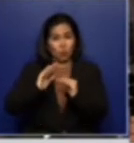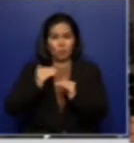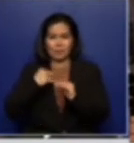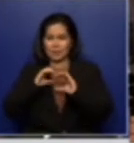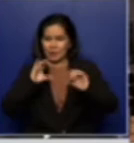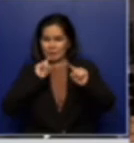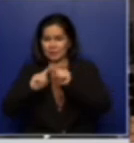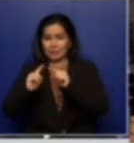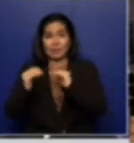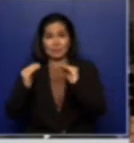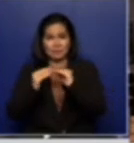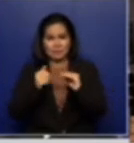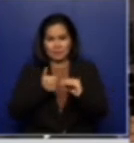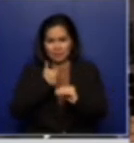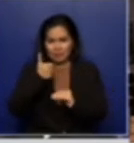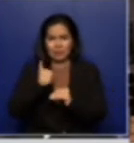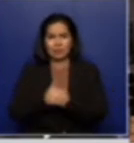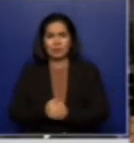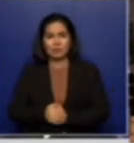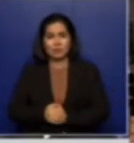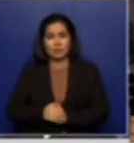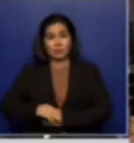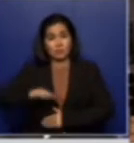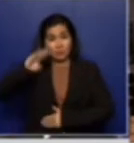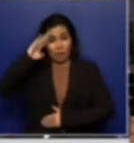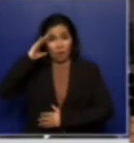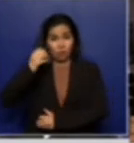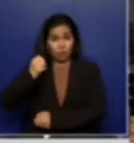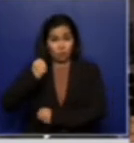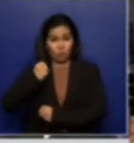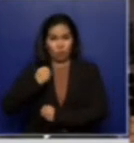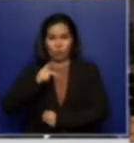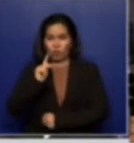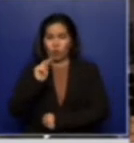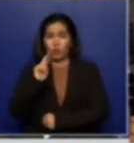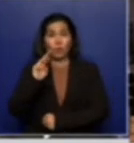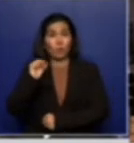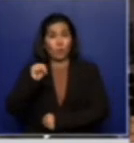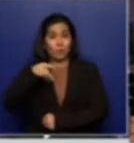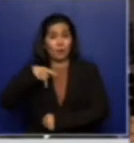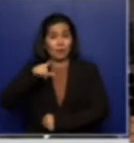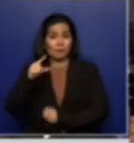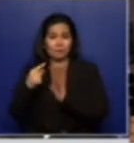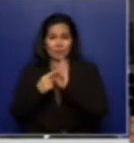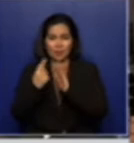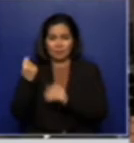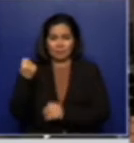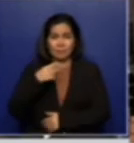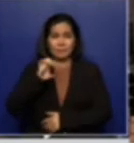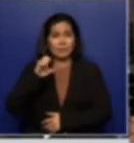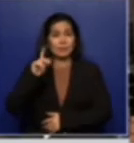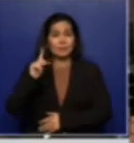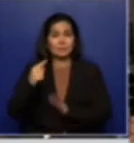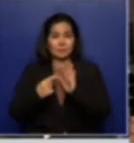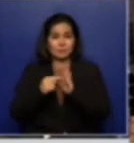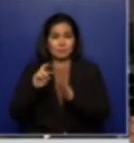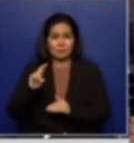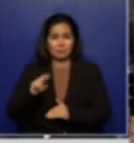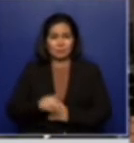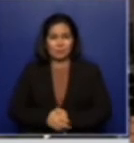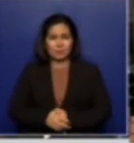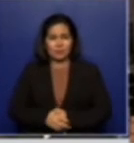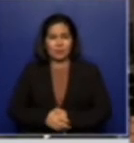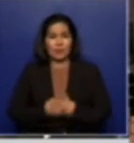โดยกรมพลาธิการทหารบกบนพื้นที่ราชพัสดุแบ่งเลขทะเบียนน